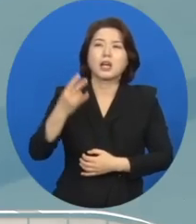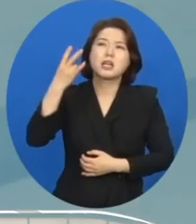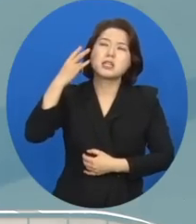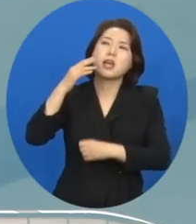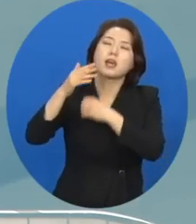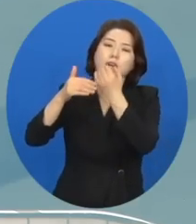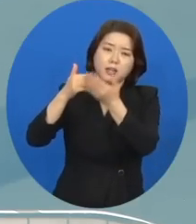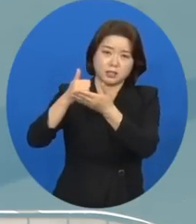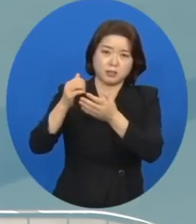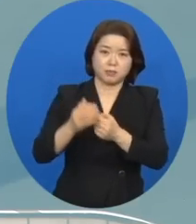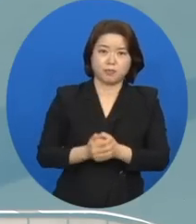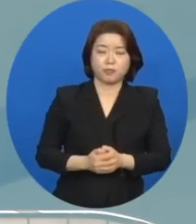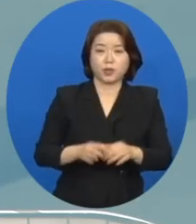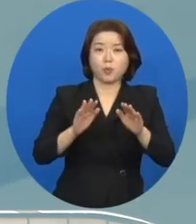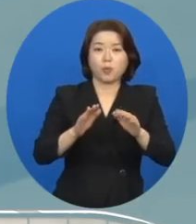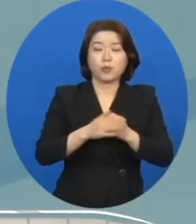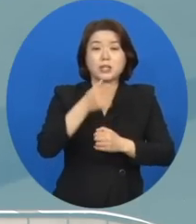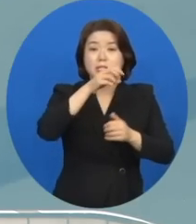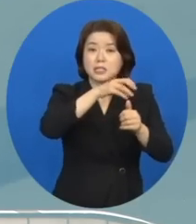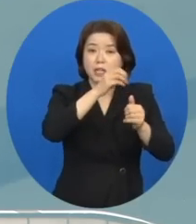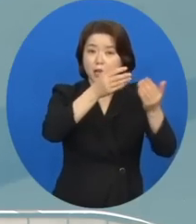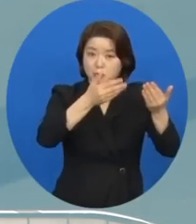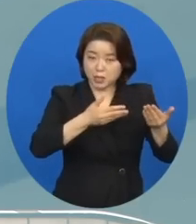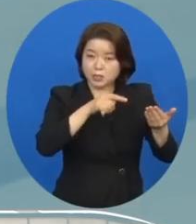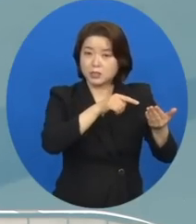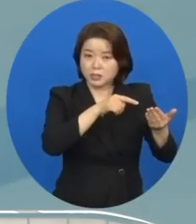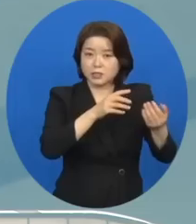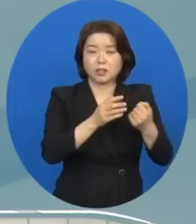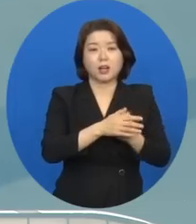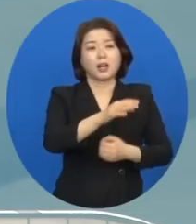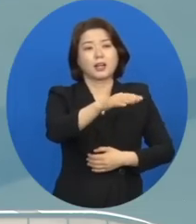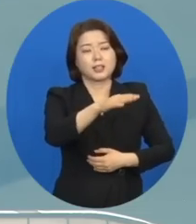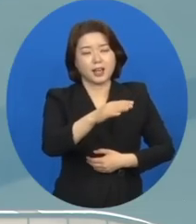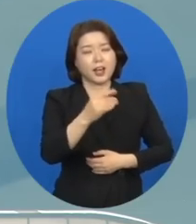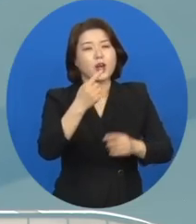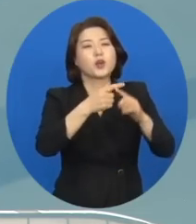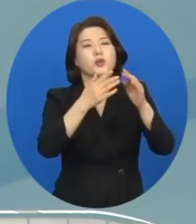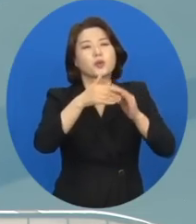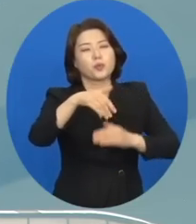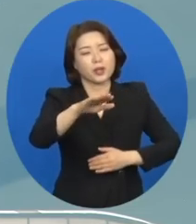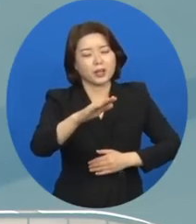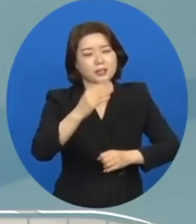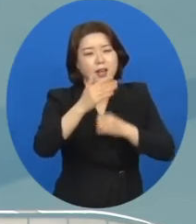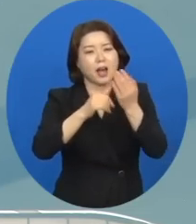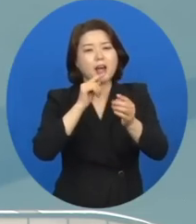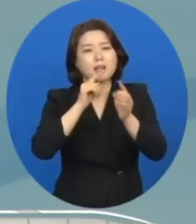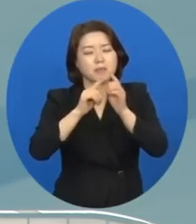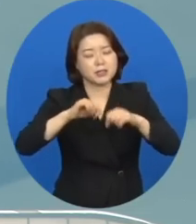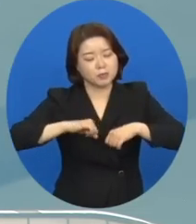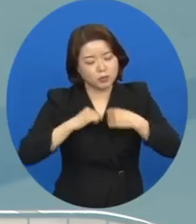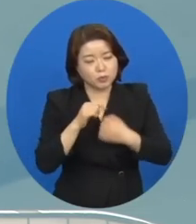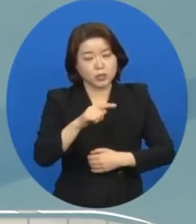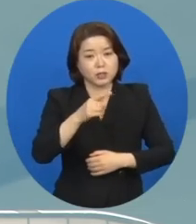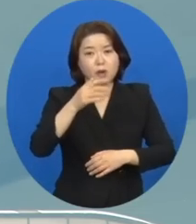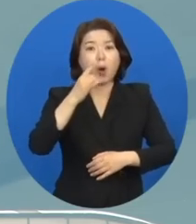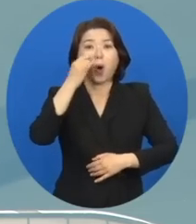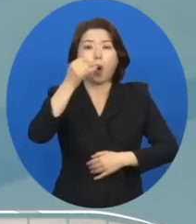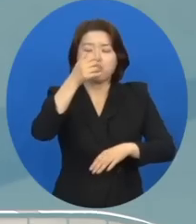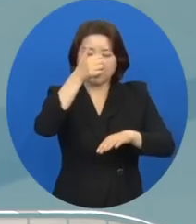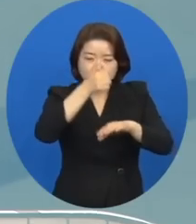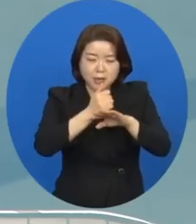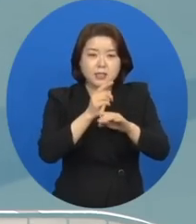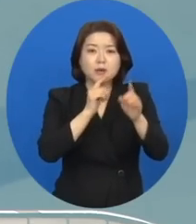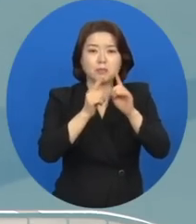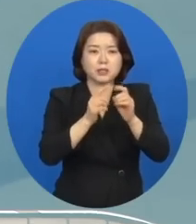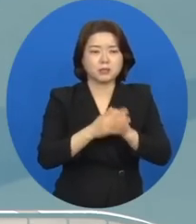오늘 세례받으신 우리 성도님, 야 교회 가서 하나님 말씀에 순종해라. 그 유언 예